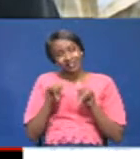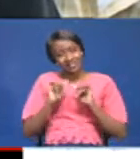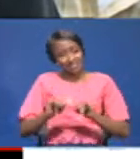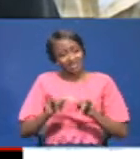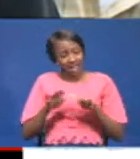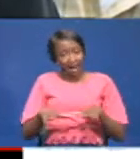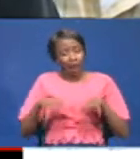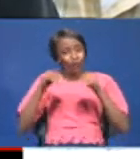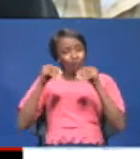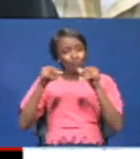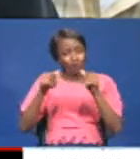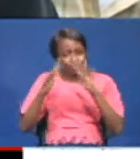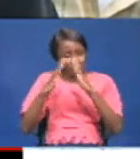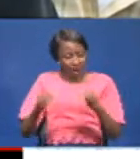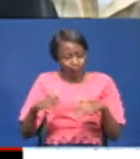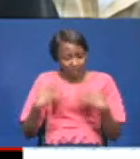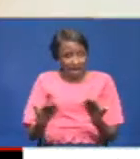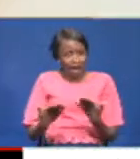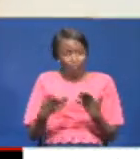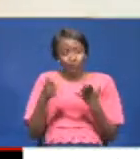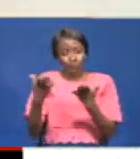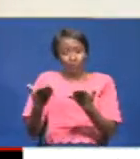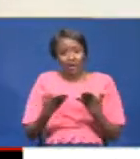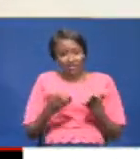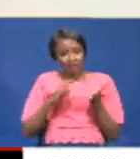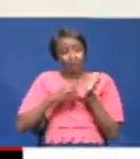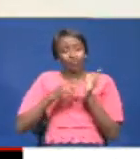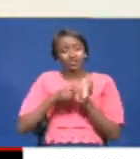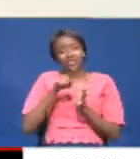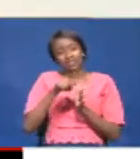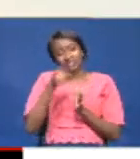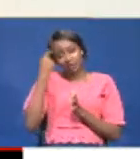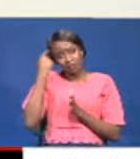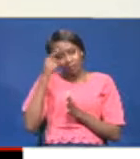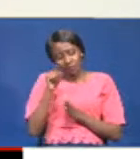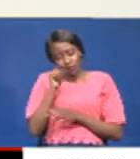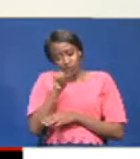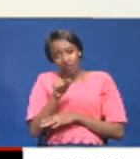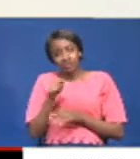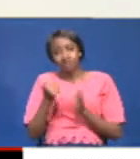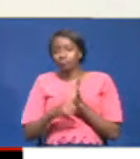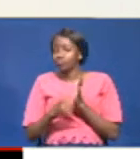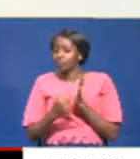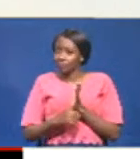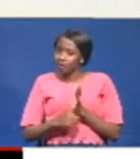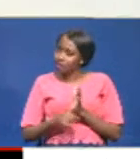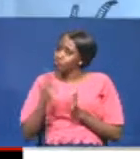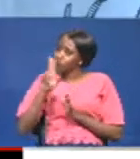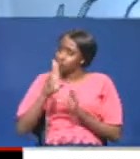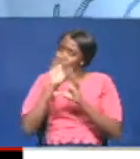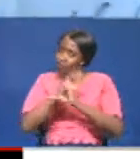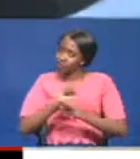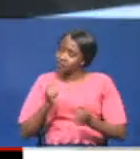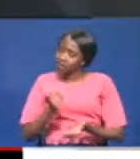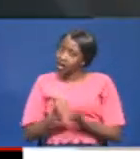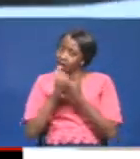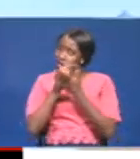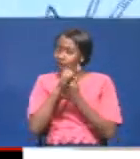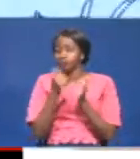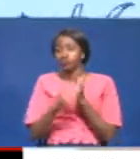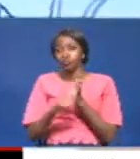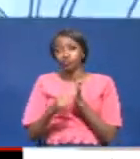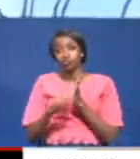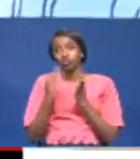Kwa nini mlikubali mradi huu na kumbe mambo ni haya? Sasa wanatoa wito kwa Rais Uhuru Kenyatta kuingilia kati swala hilo. Ni salamu